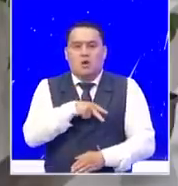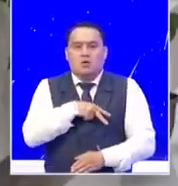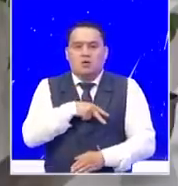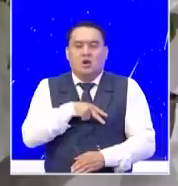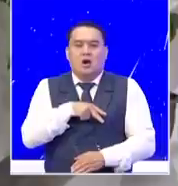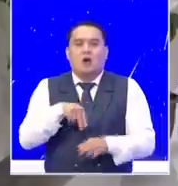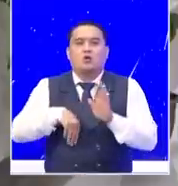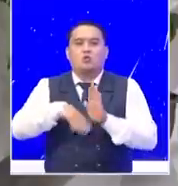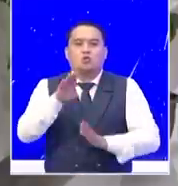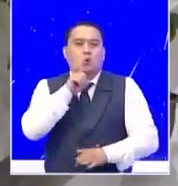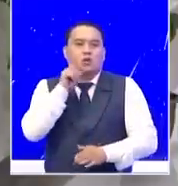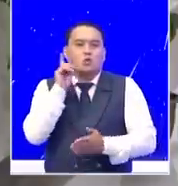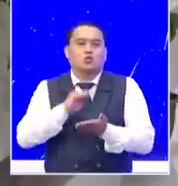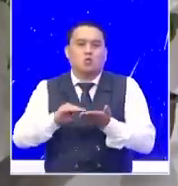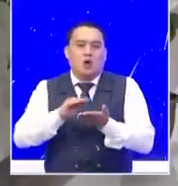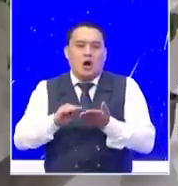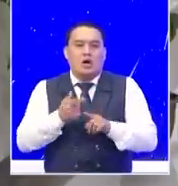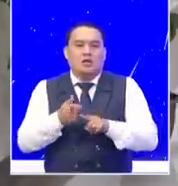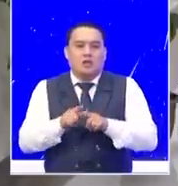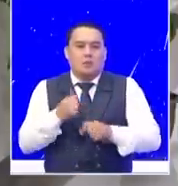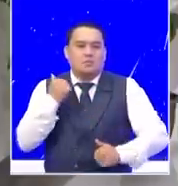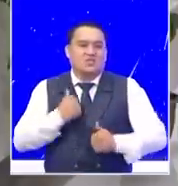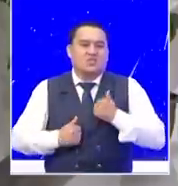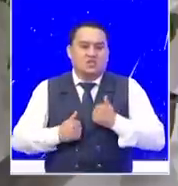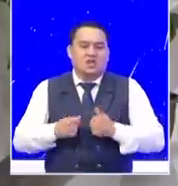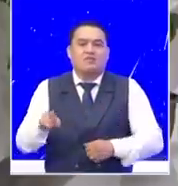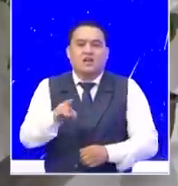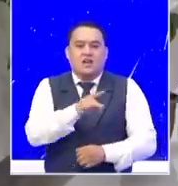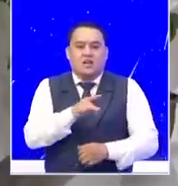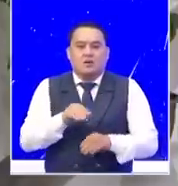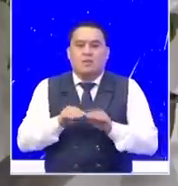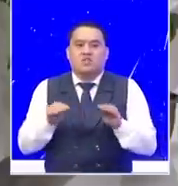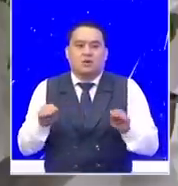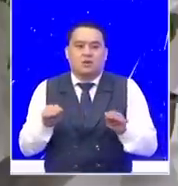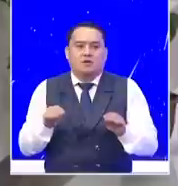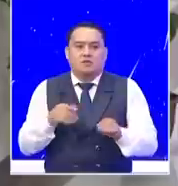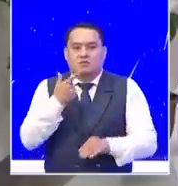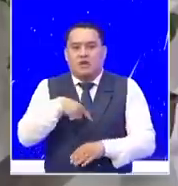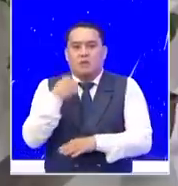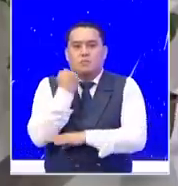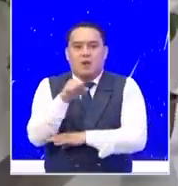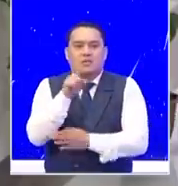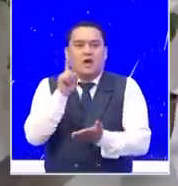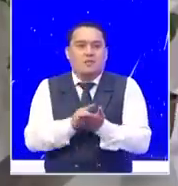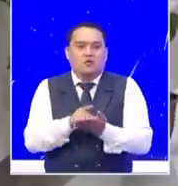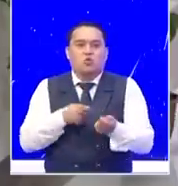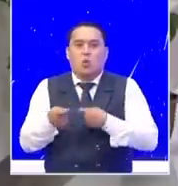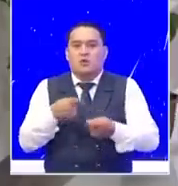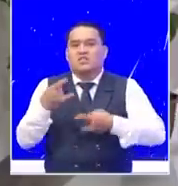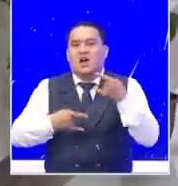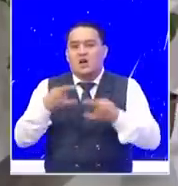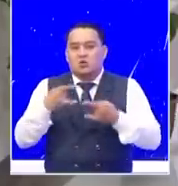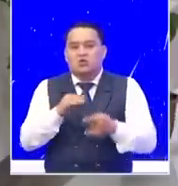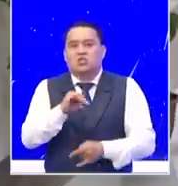Кошбаше как лучший молодой журналист. Это очень престижная награда в региональном масштабе. Своей победой я обязана руководству